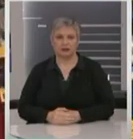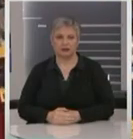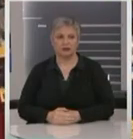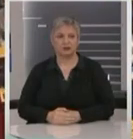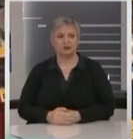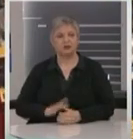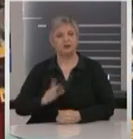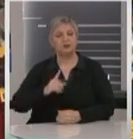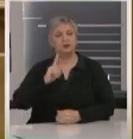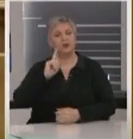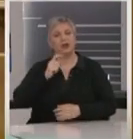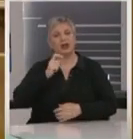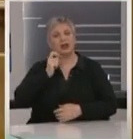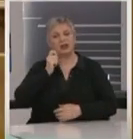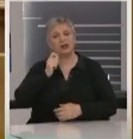Κυρίες και κύριοι βουλευτές,